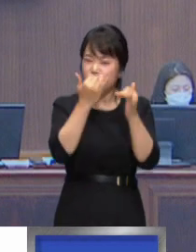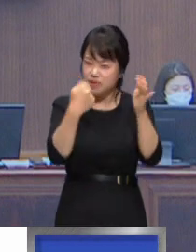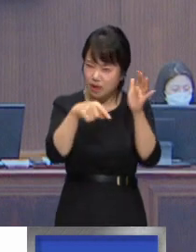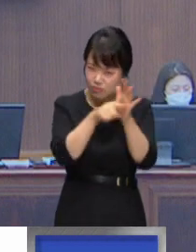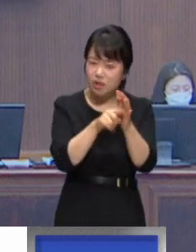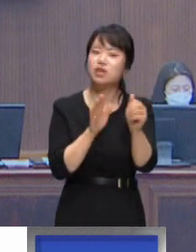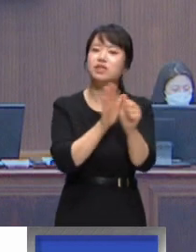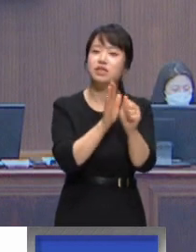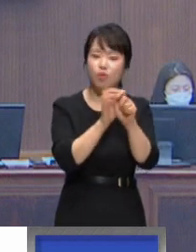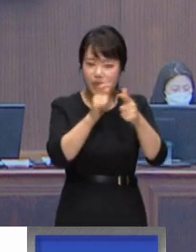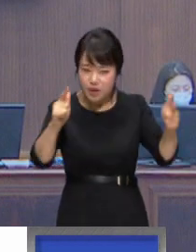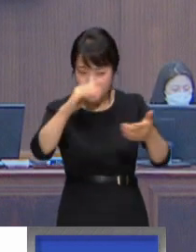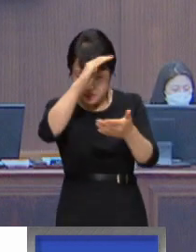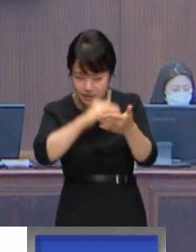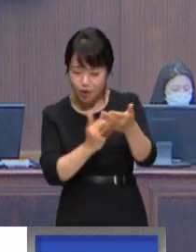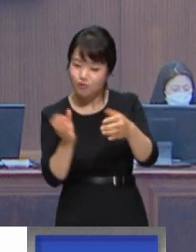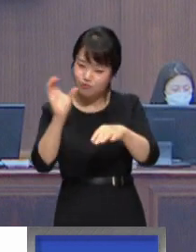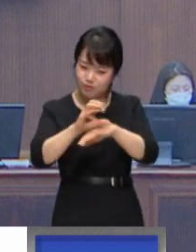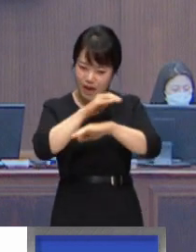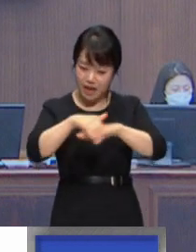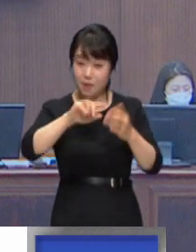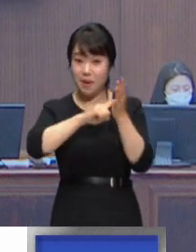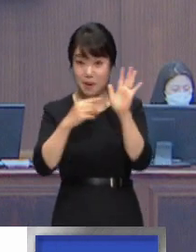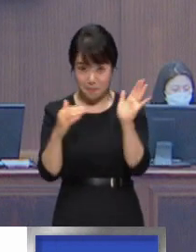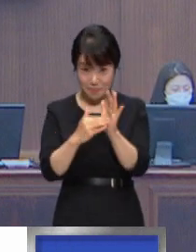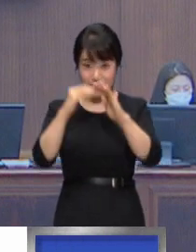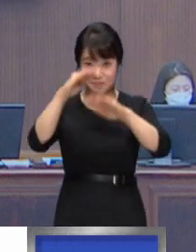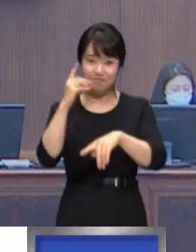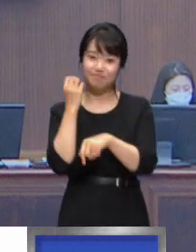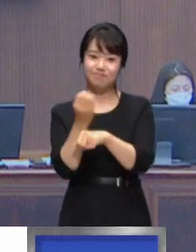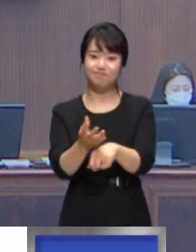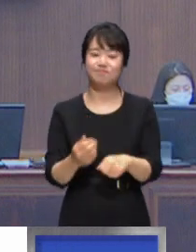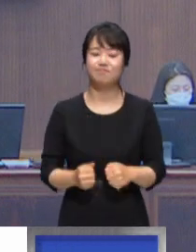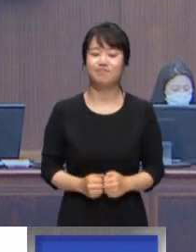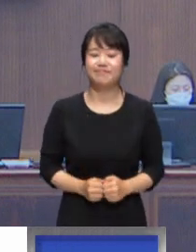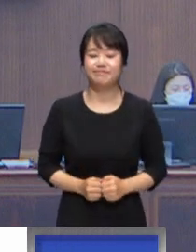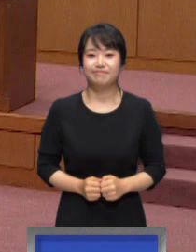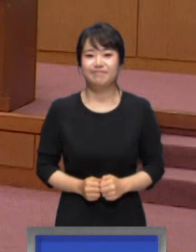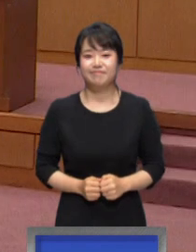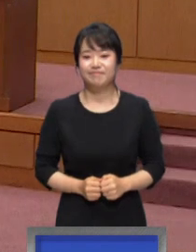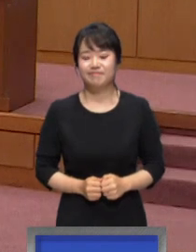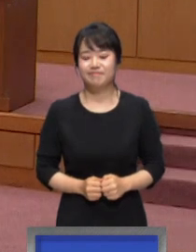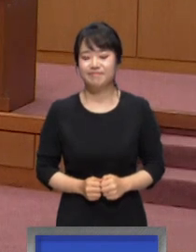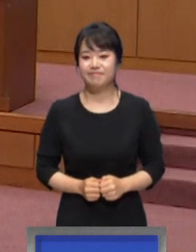위한 지원 방안에도 많은 예산이 투입됩니다. 양진호 기자가 보도합니다.